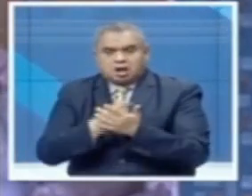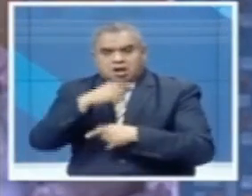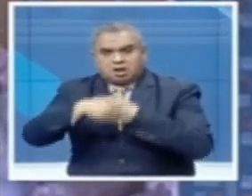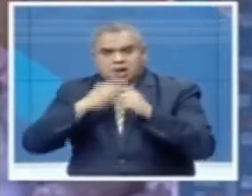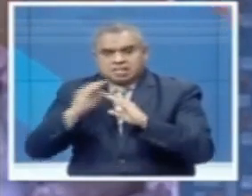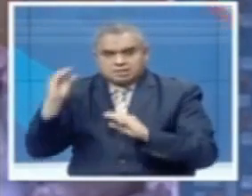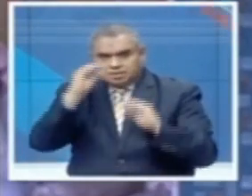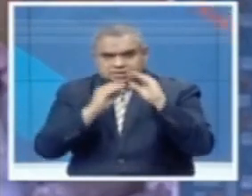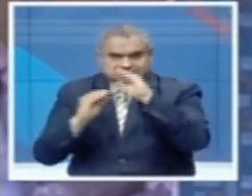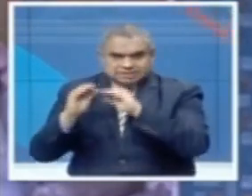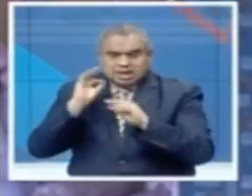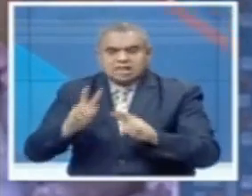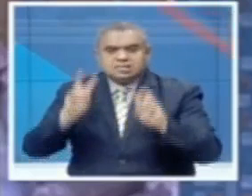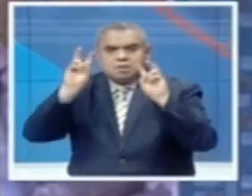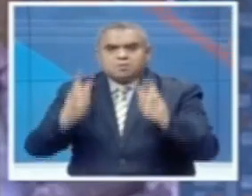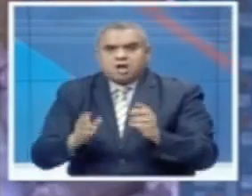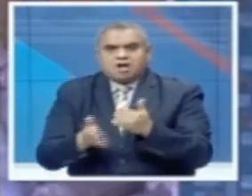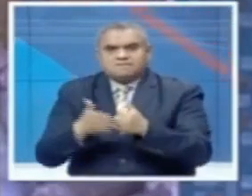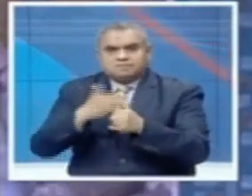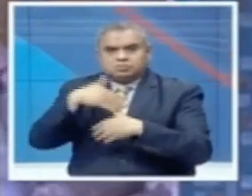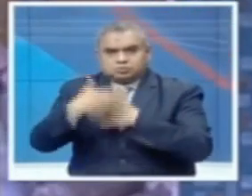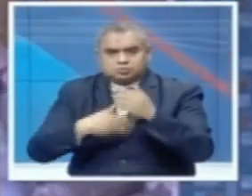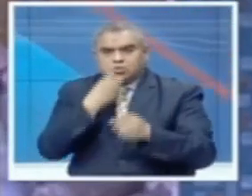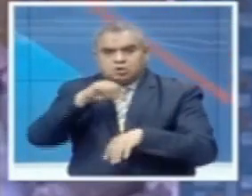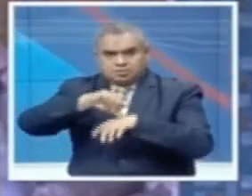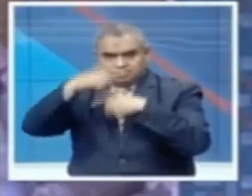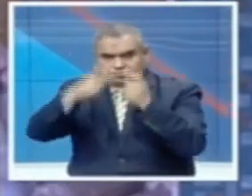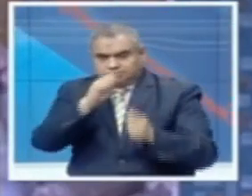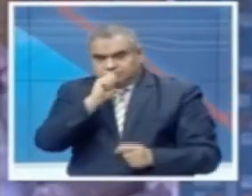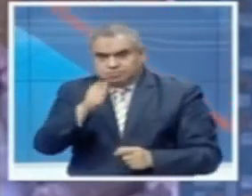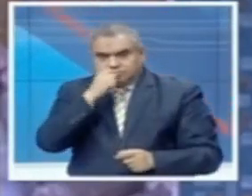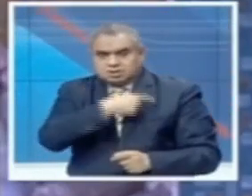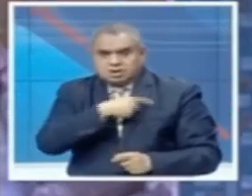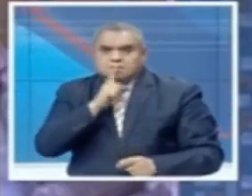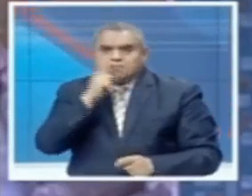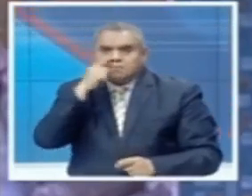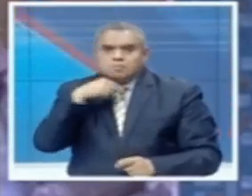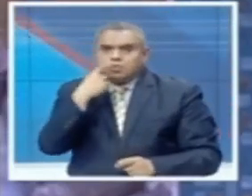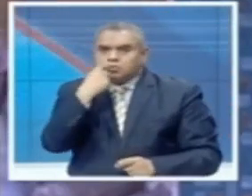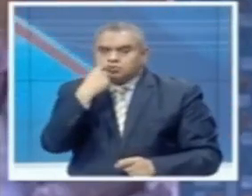الدبلوماسية لوقف تلك الاعتداءات. من الجامعة العربية منذر أبو دوح، التلفزيون المصري.